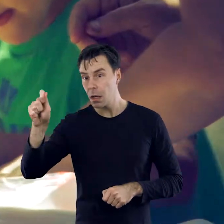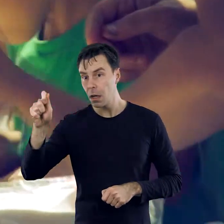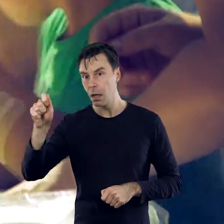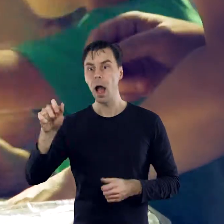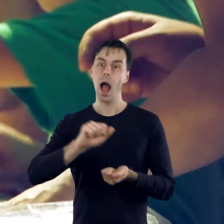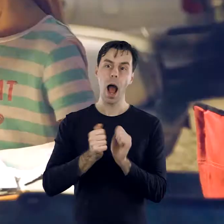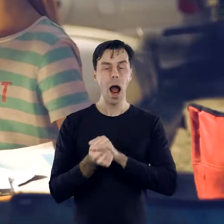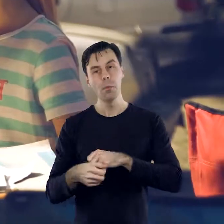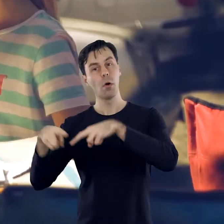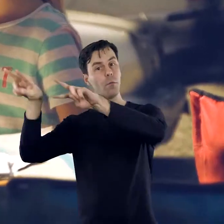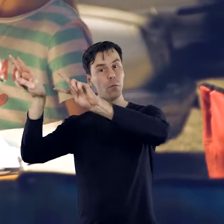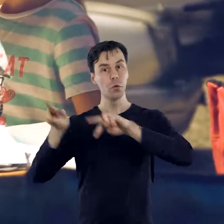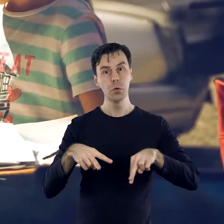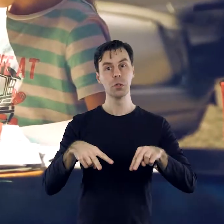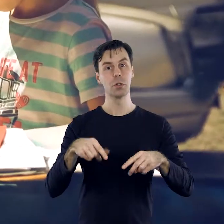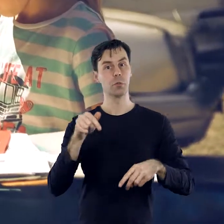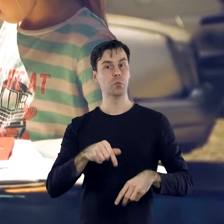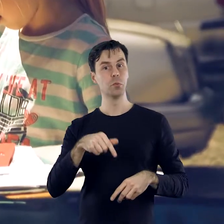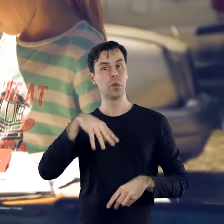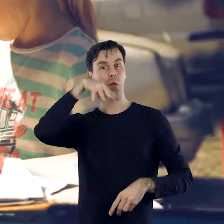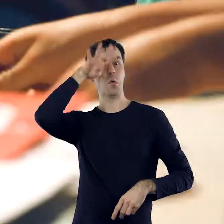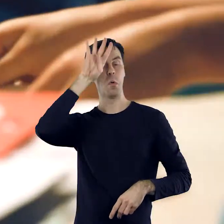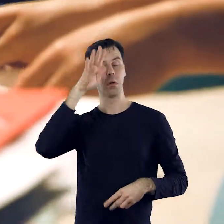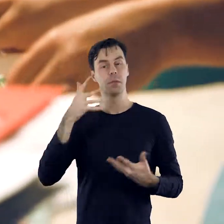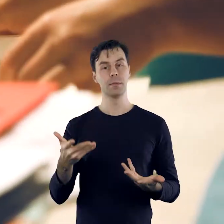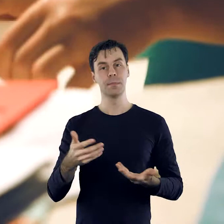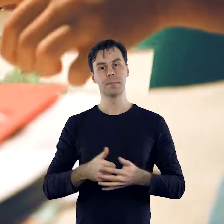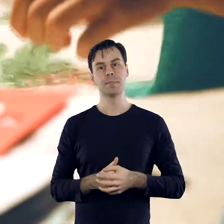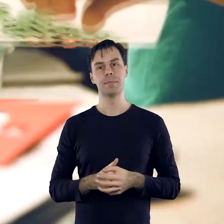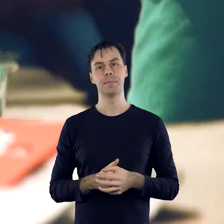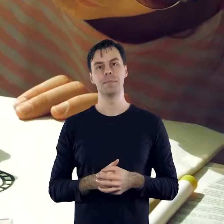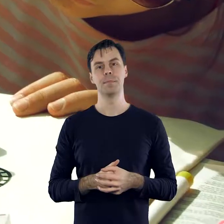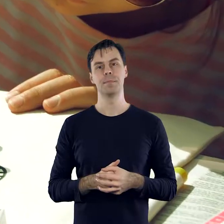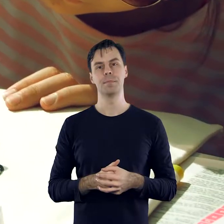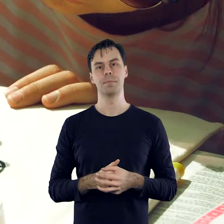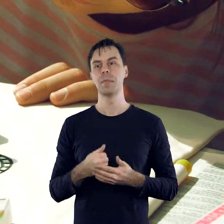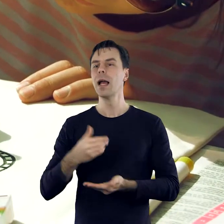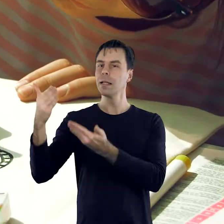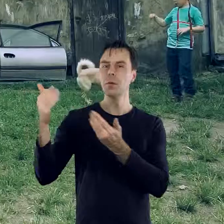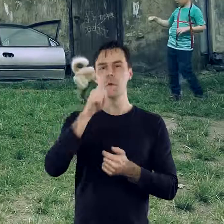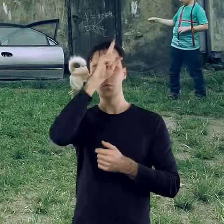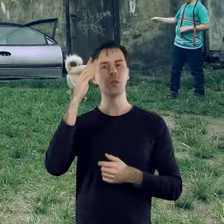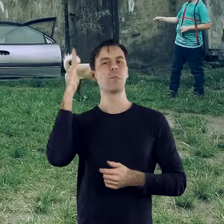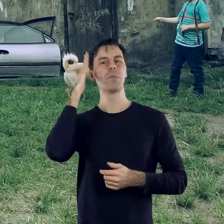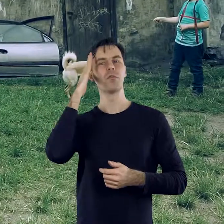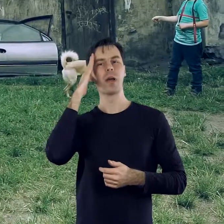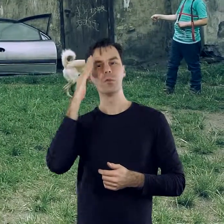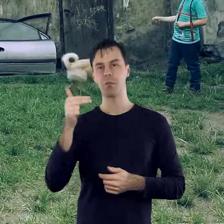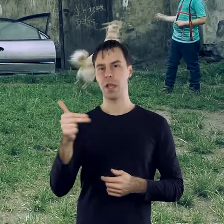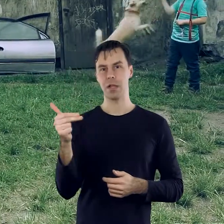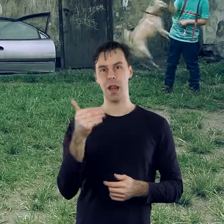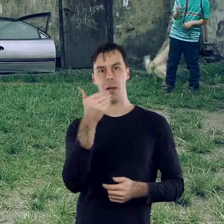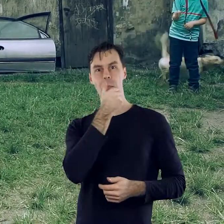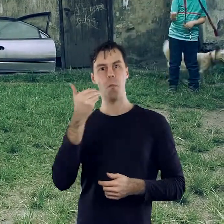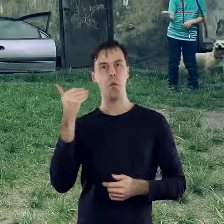albo które już wróciły, czy jeszcze nie wyjechały na wakacje. I zaprosiliśmy mieszkańców znów do takiego